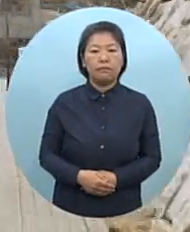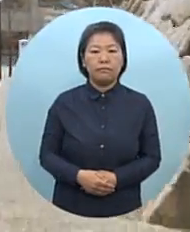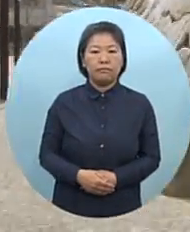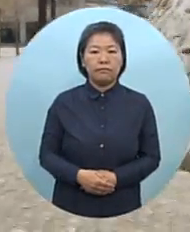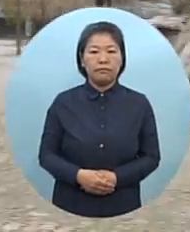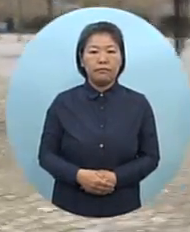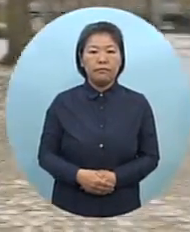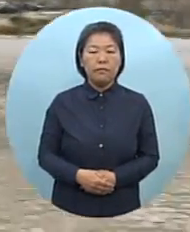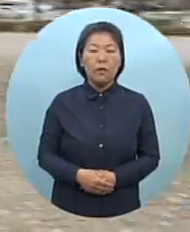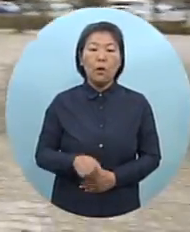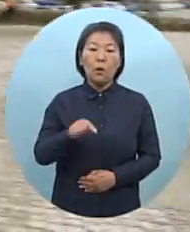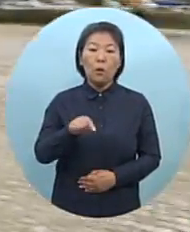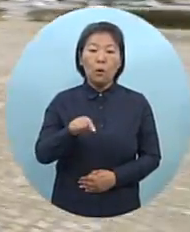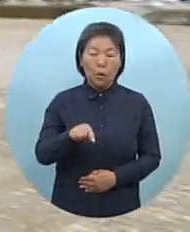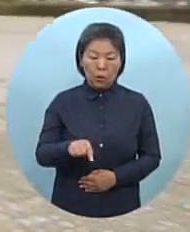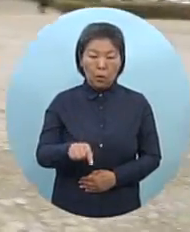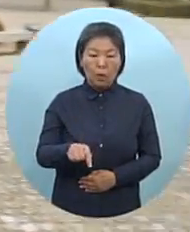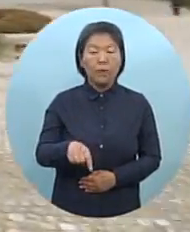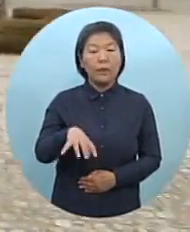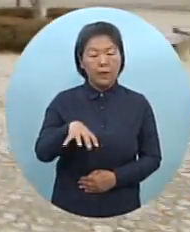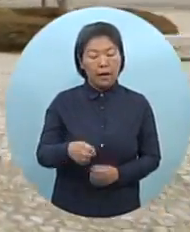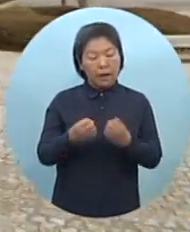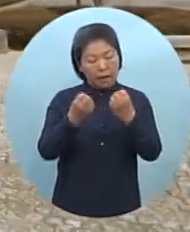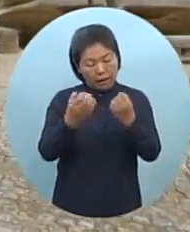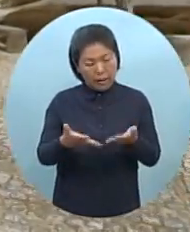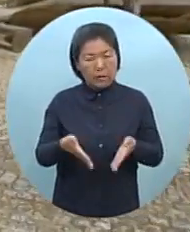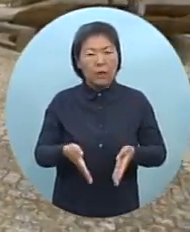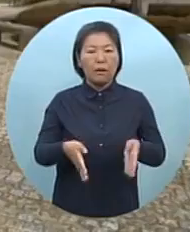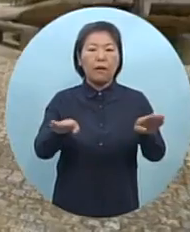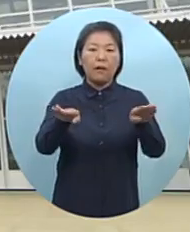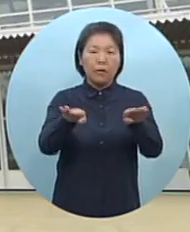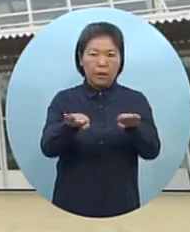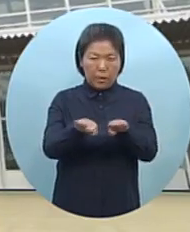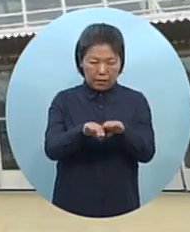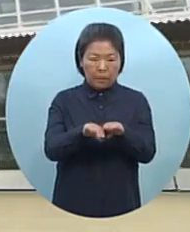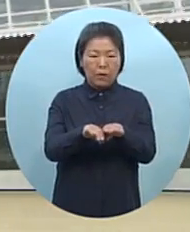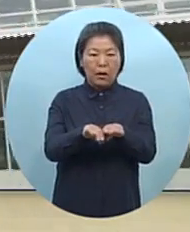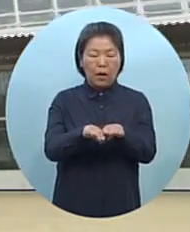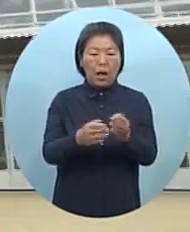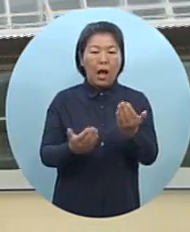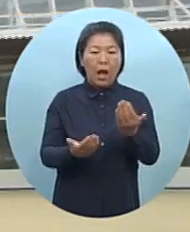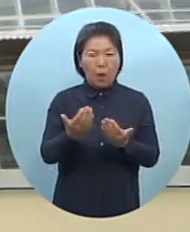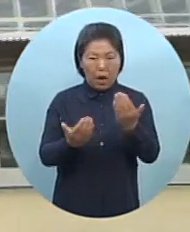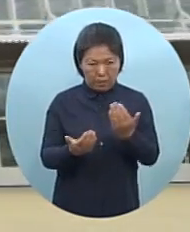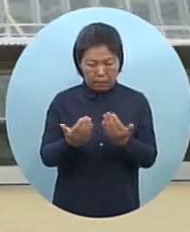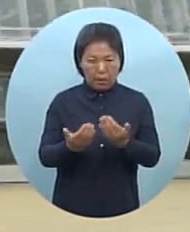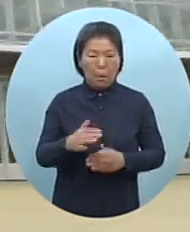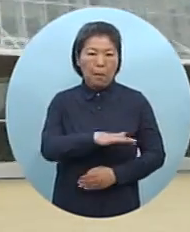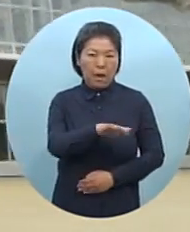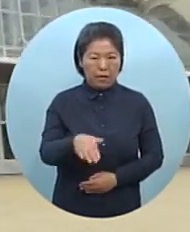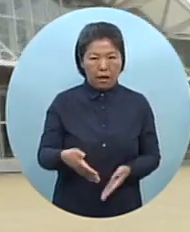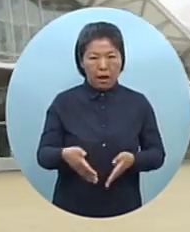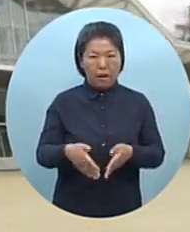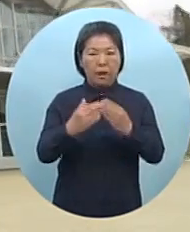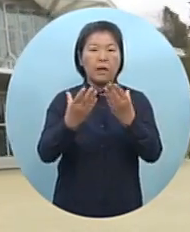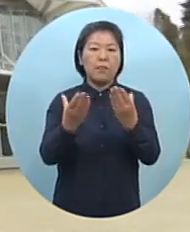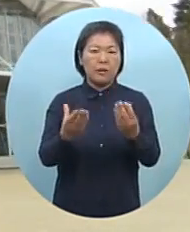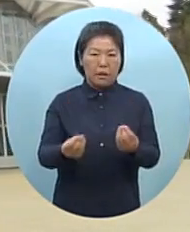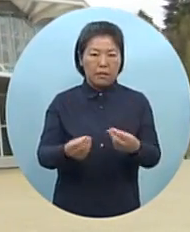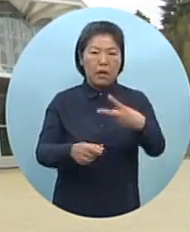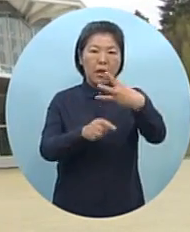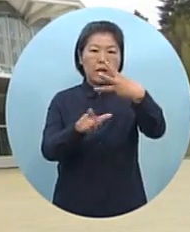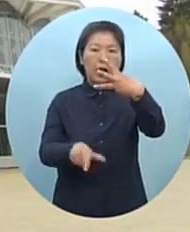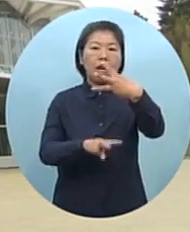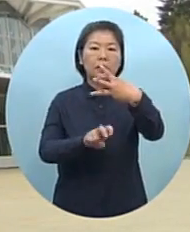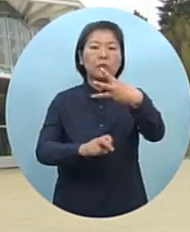たこの公園内に新たに屋内多目的広場岩グリーンベースが完成3